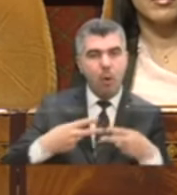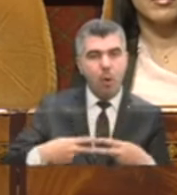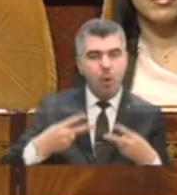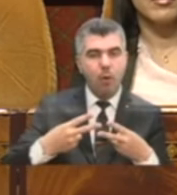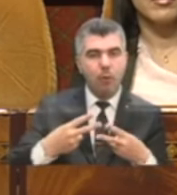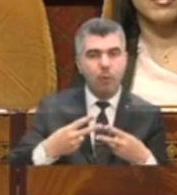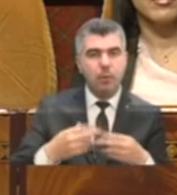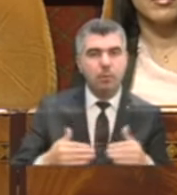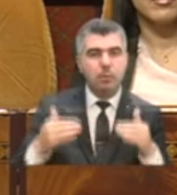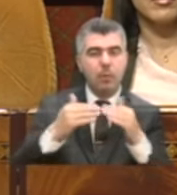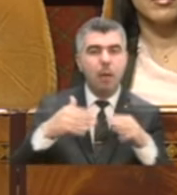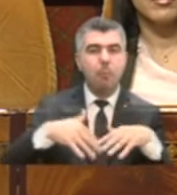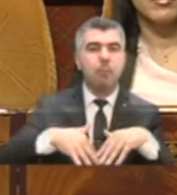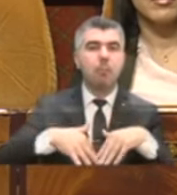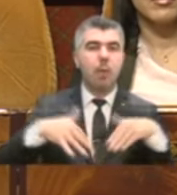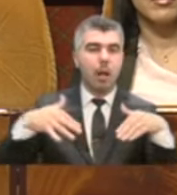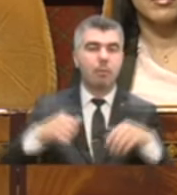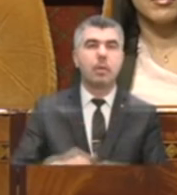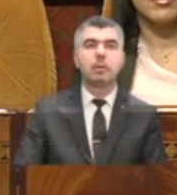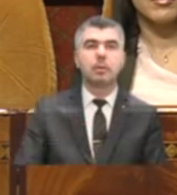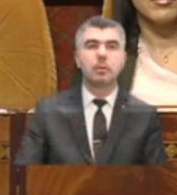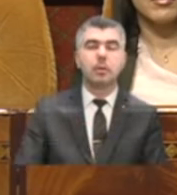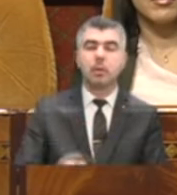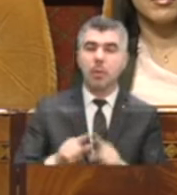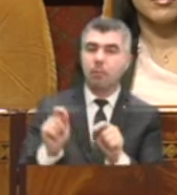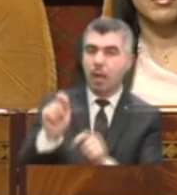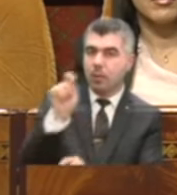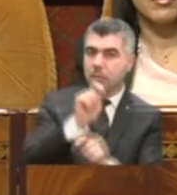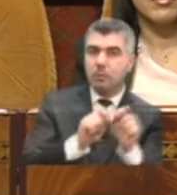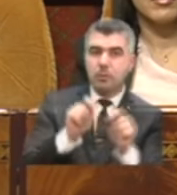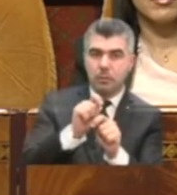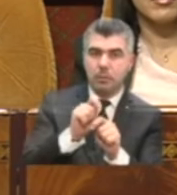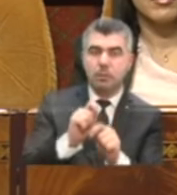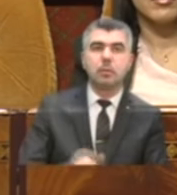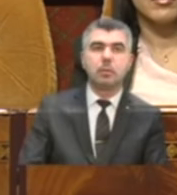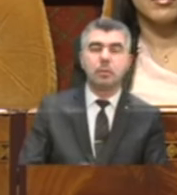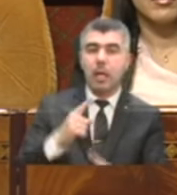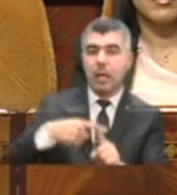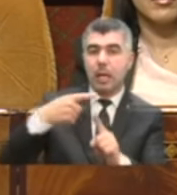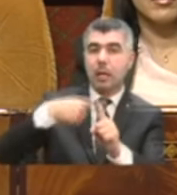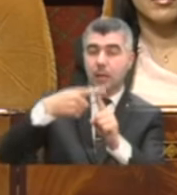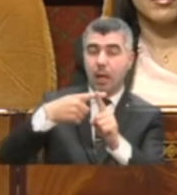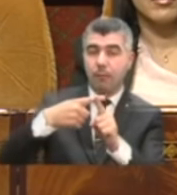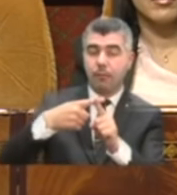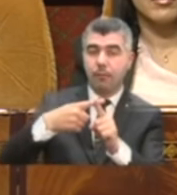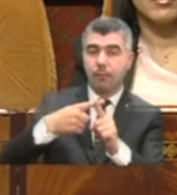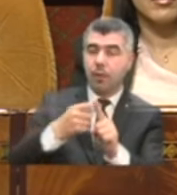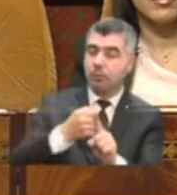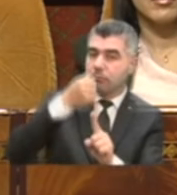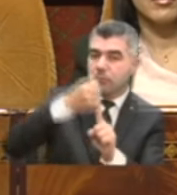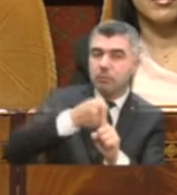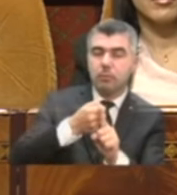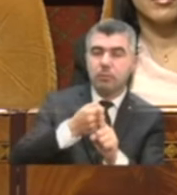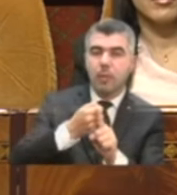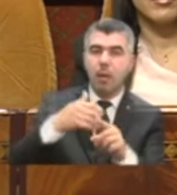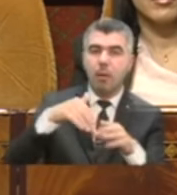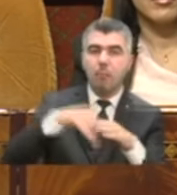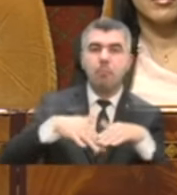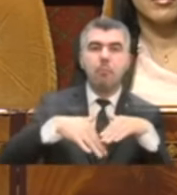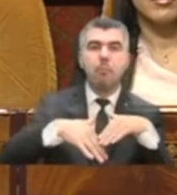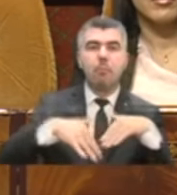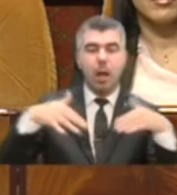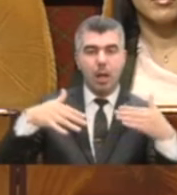بيجين أمام البرلمان حتى يتم تكميله وإضافة بعض الإنجازات التي أحرزها البرلمان على